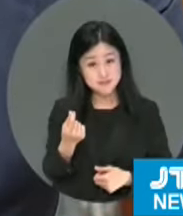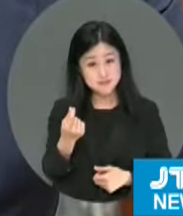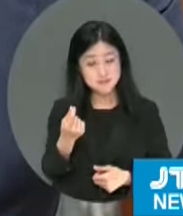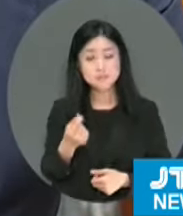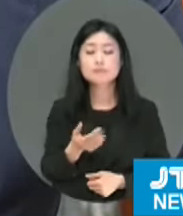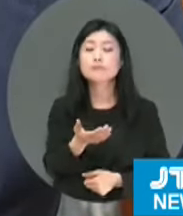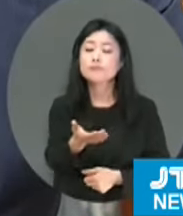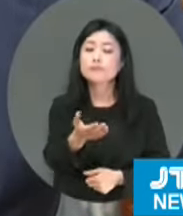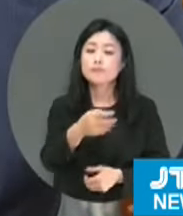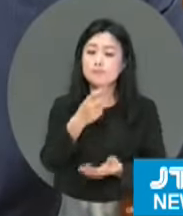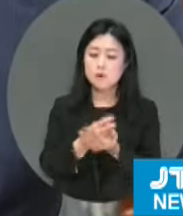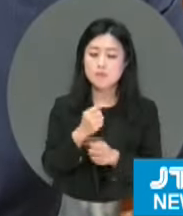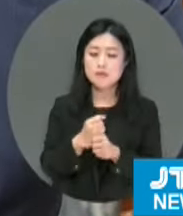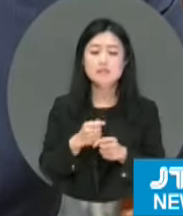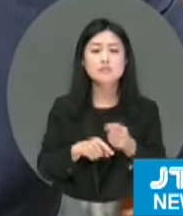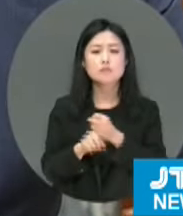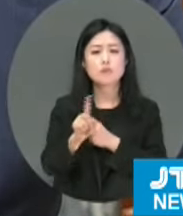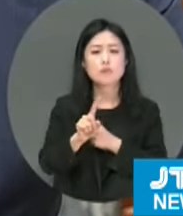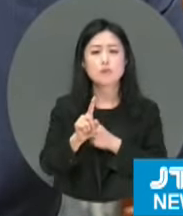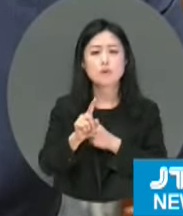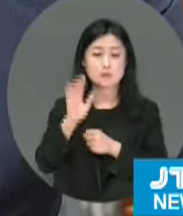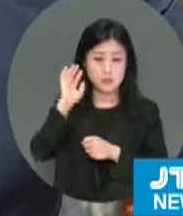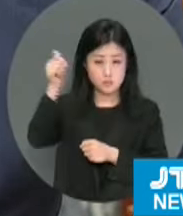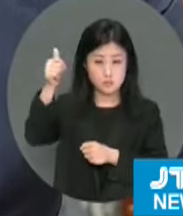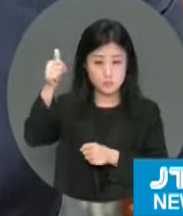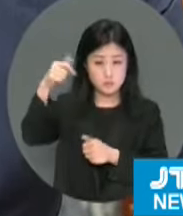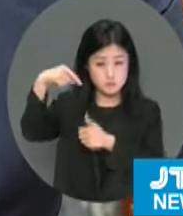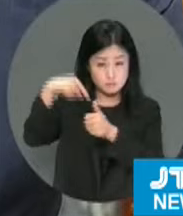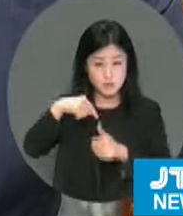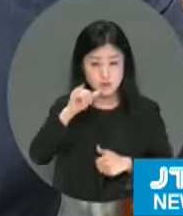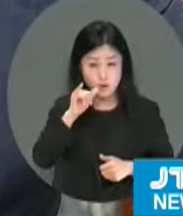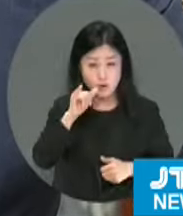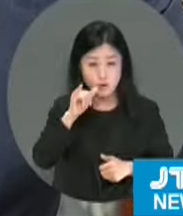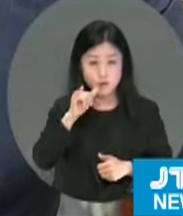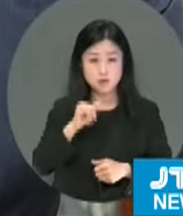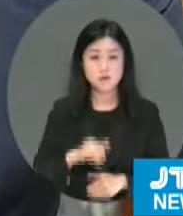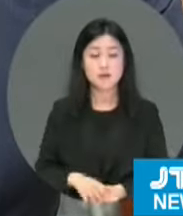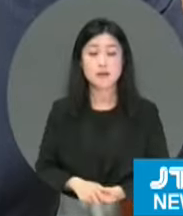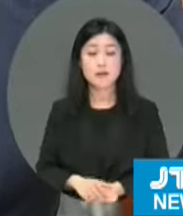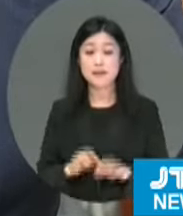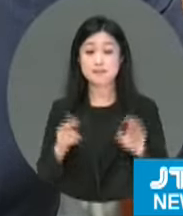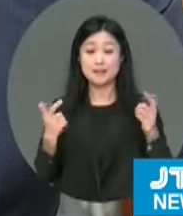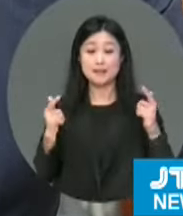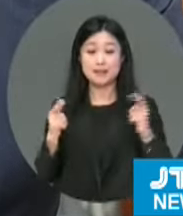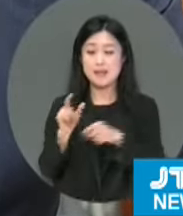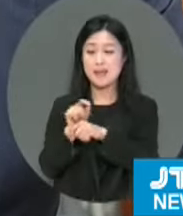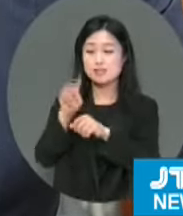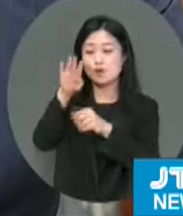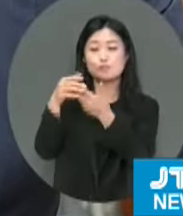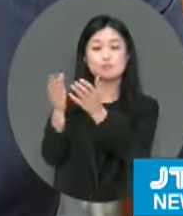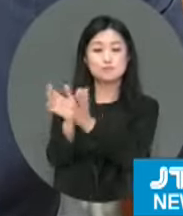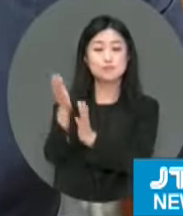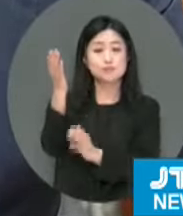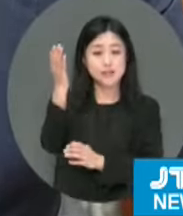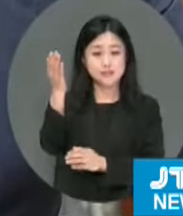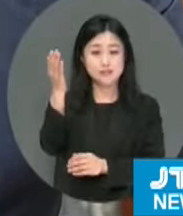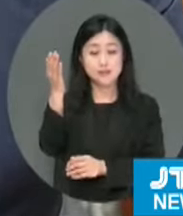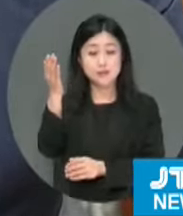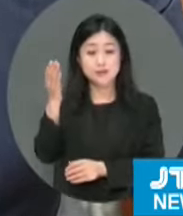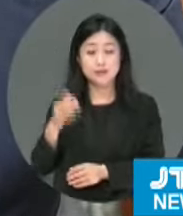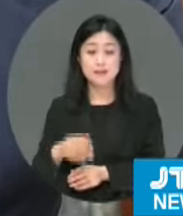이런 법률을 제출한 배경은 대통령실의 요구가 있었던 거죠? 아니요, 이거는 행안부에서 아니, 그럼